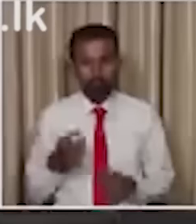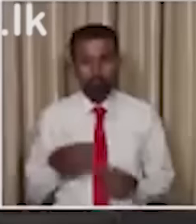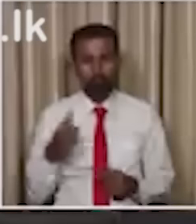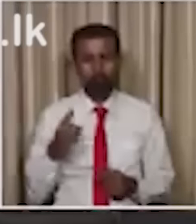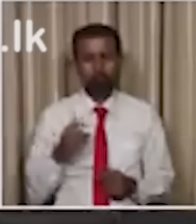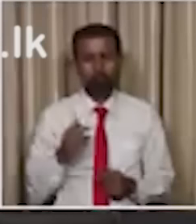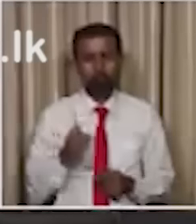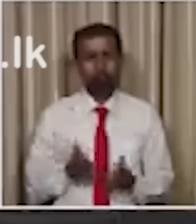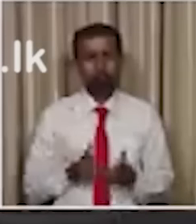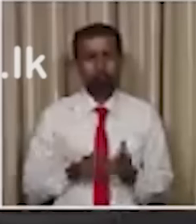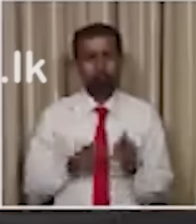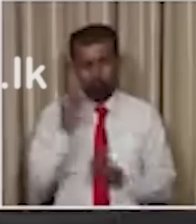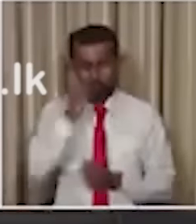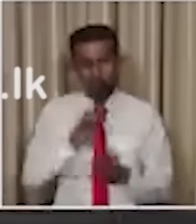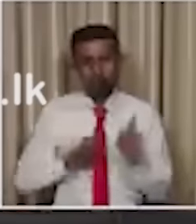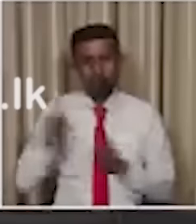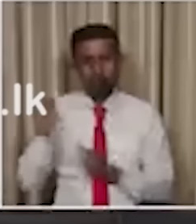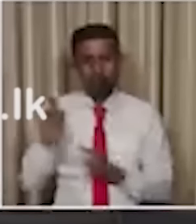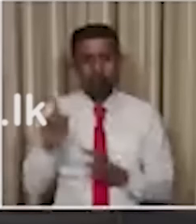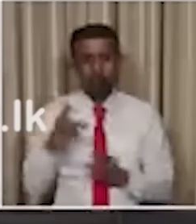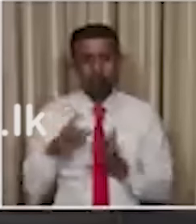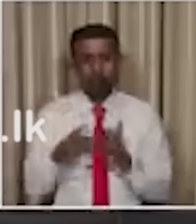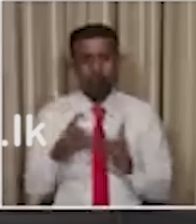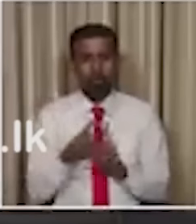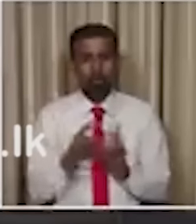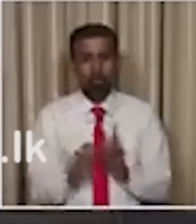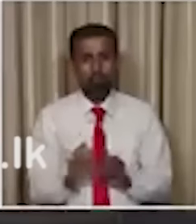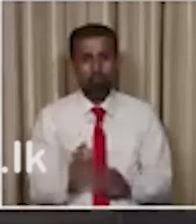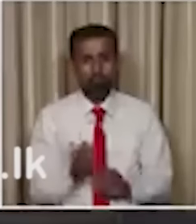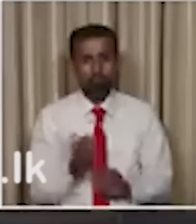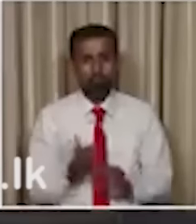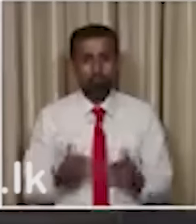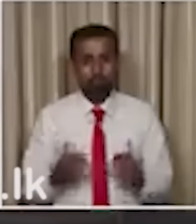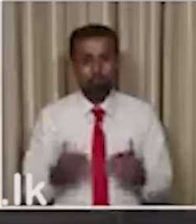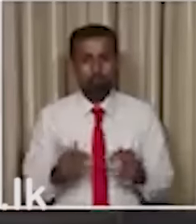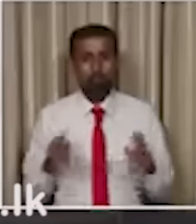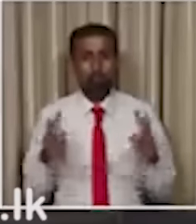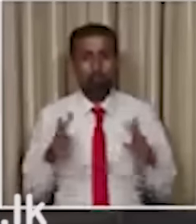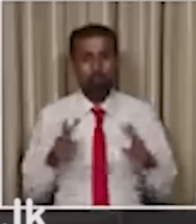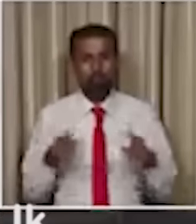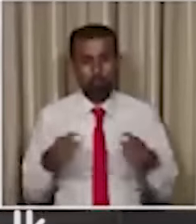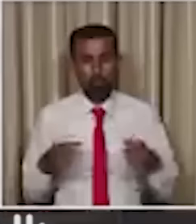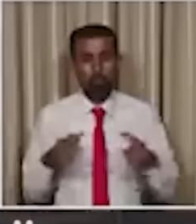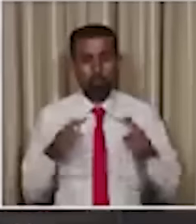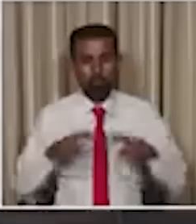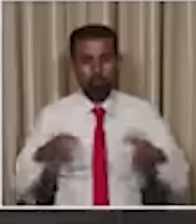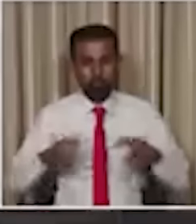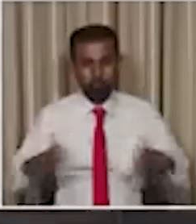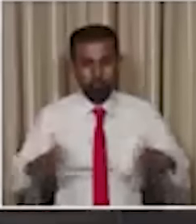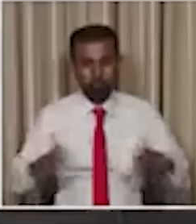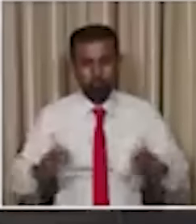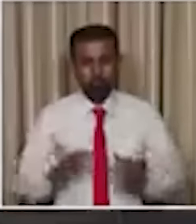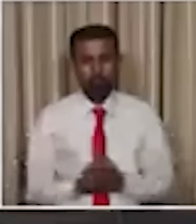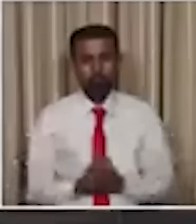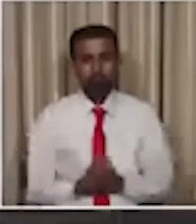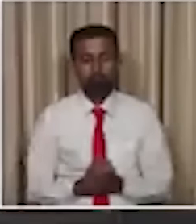රටකට පැන ගියාද යන්න පිළිබඳ අපරාධ පරීක්ෂණ දෙපාර්තමේන්තුව විසින් තවදුරටත් පරීක්ෂණ සිදු කරන ලදී. එසේ කරන ලද